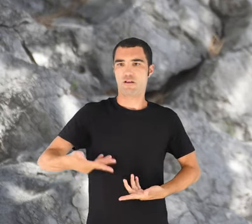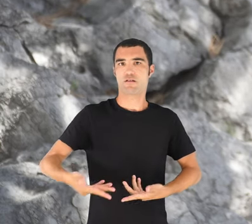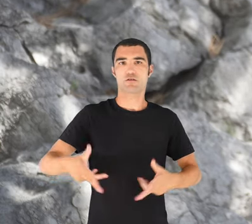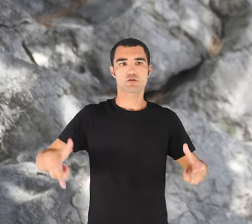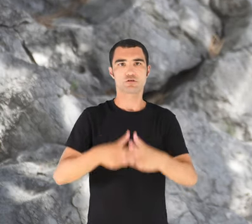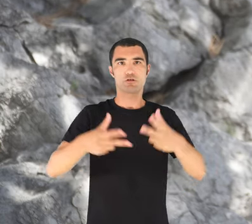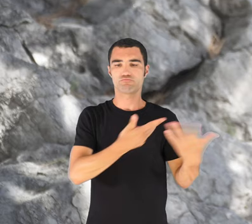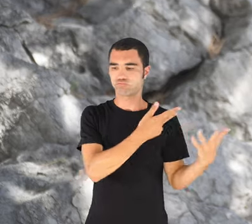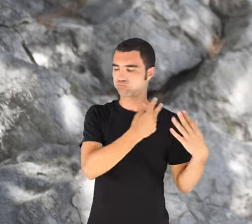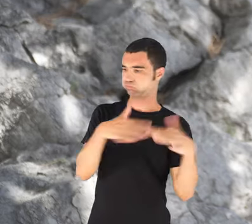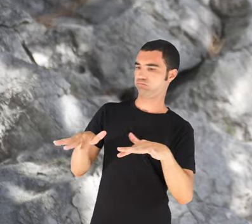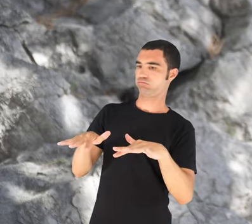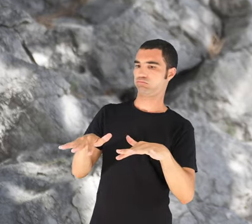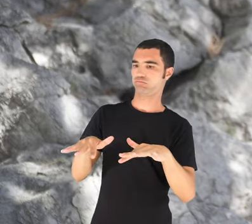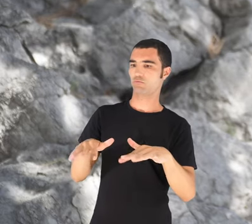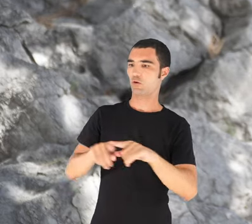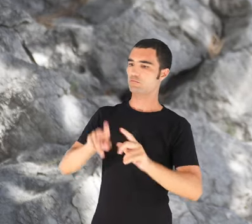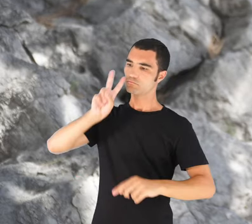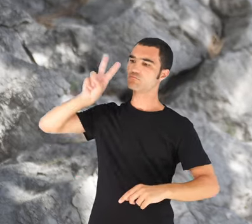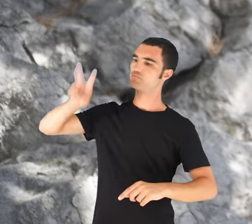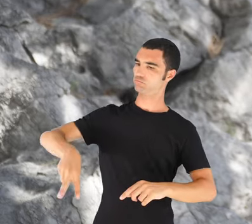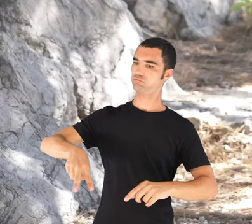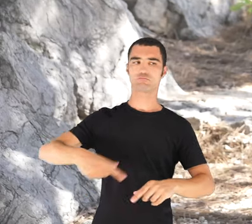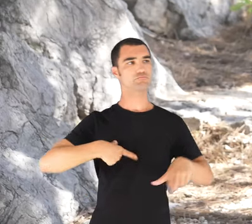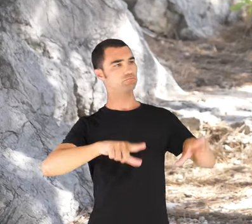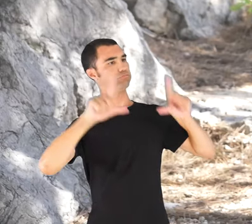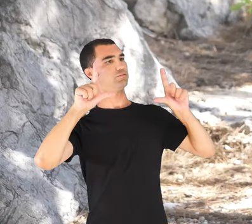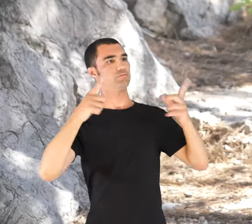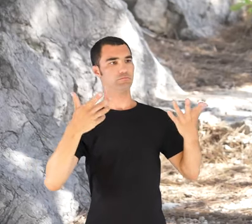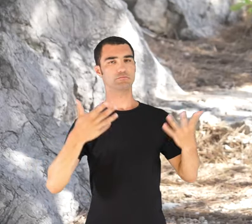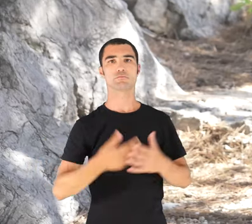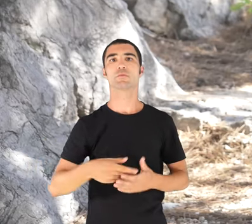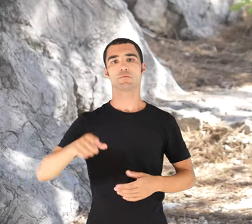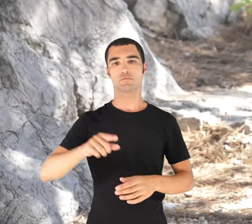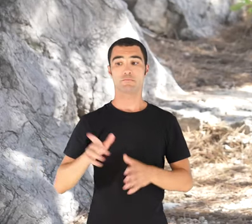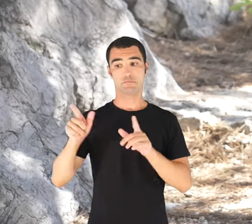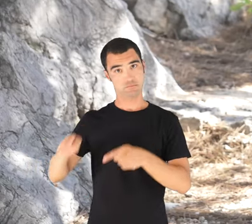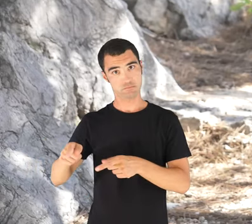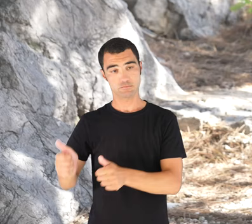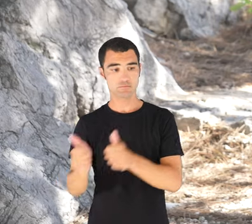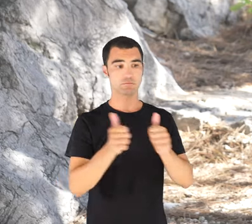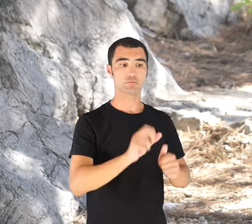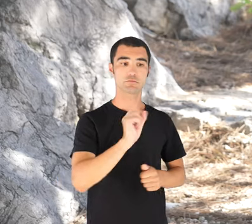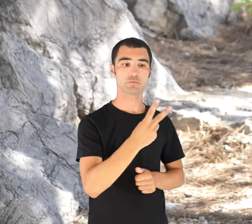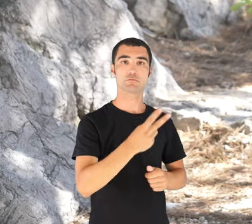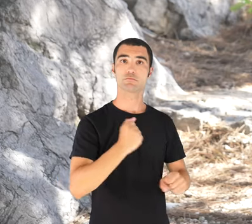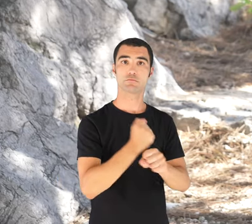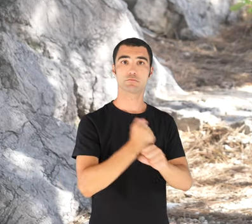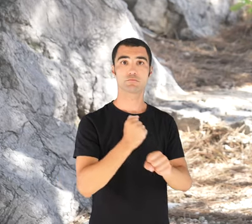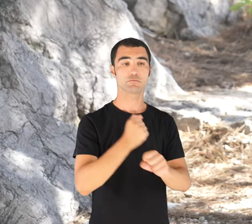la societat, que ho estem aconseguint, crec. L'altra, feina en